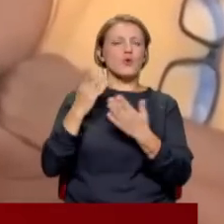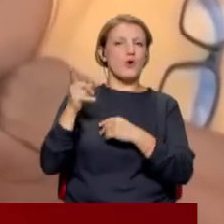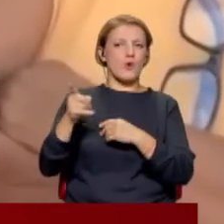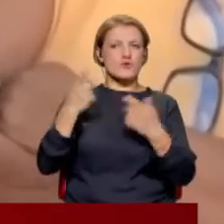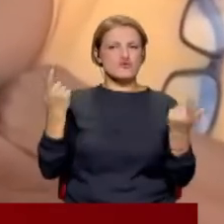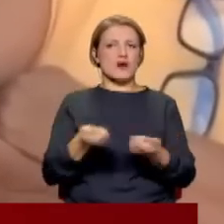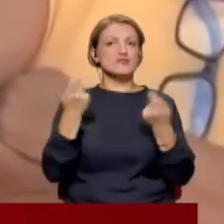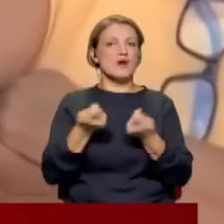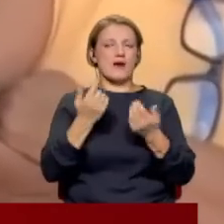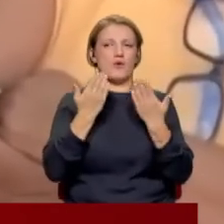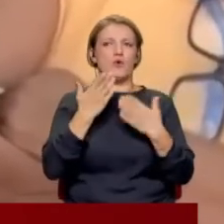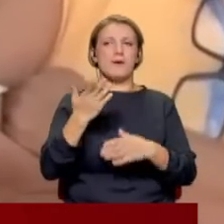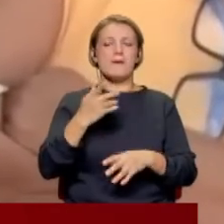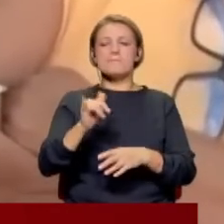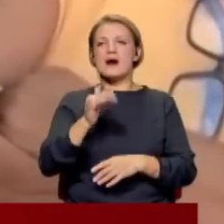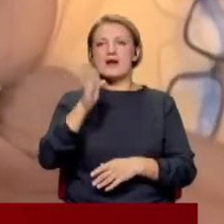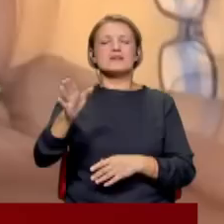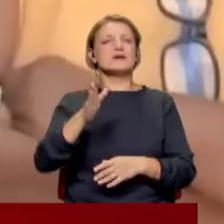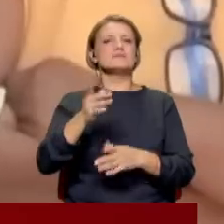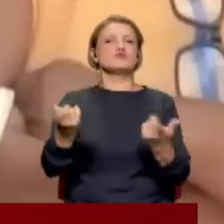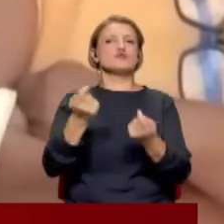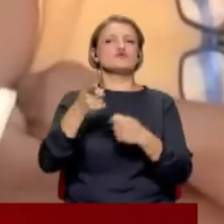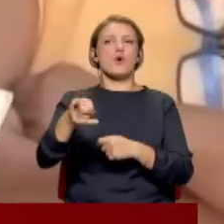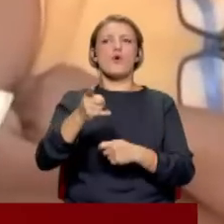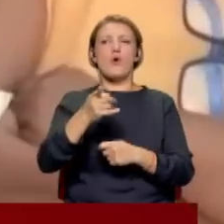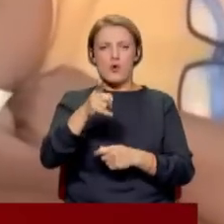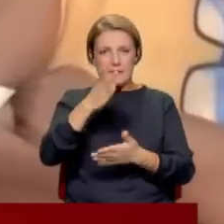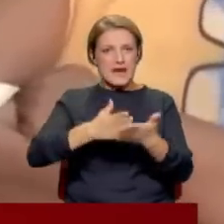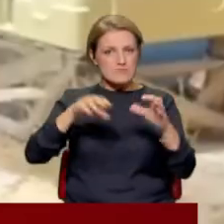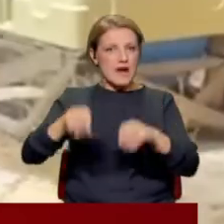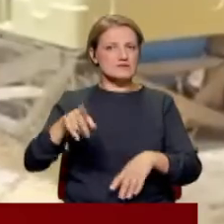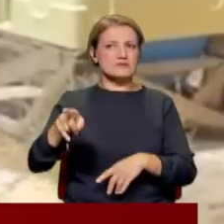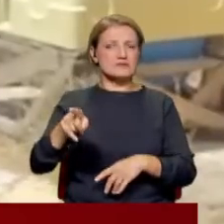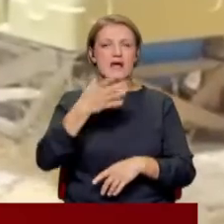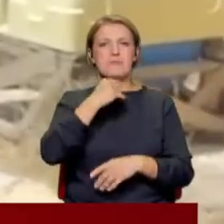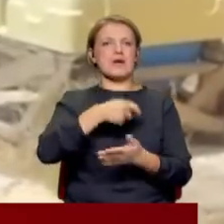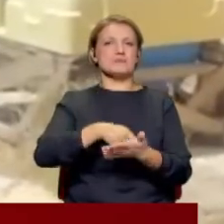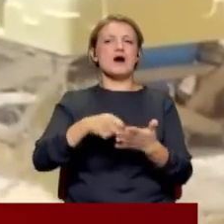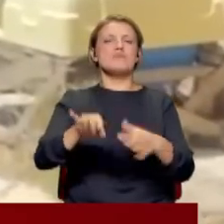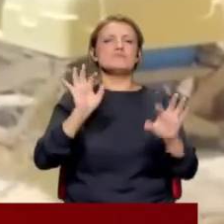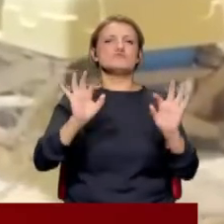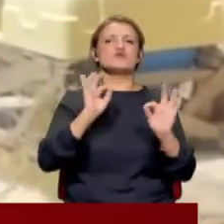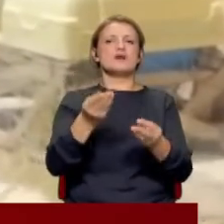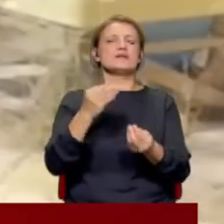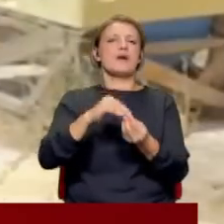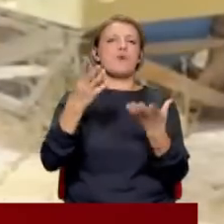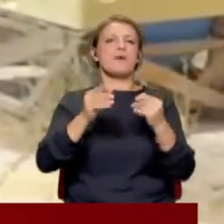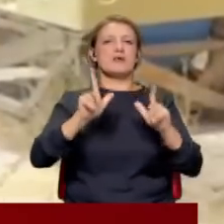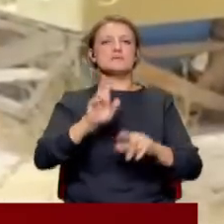ve çalışarak okuyor. Markette çalışıyor. Okulunu o da mı yarım bıraksın? Emekli maaşlarının mutlak artırılması